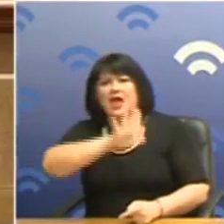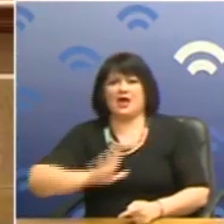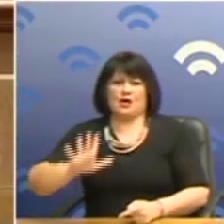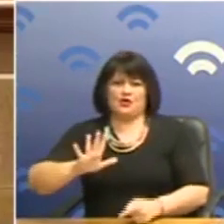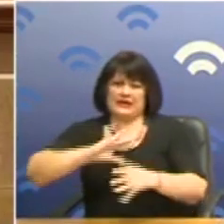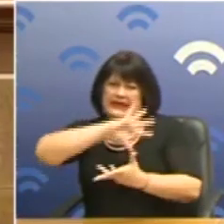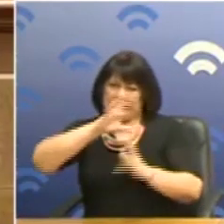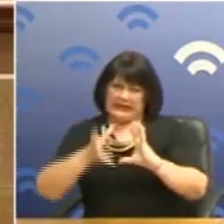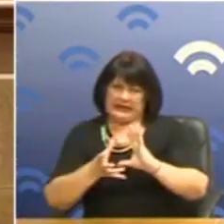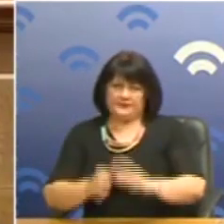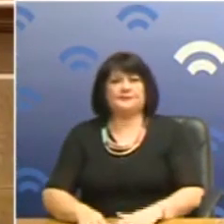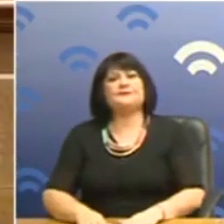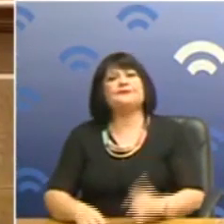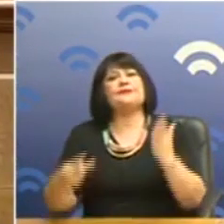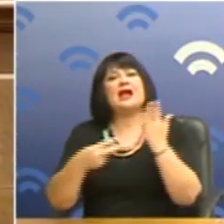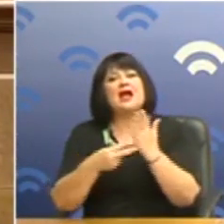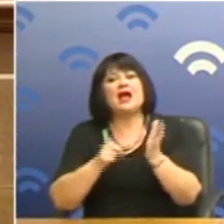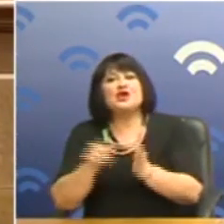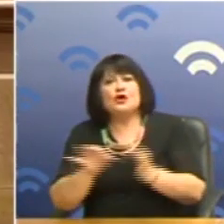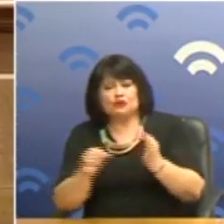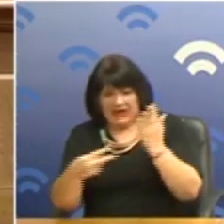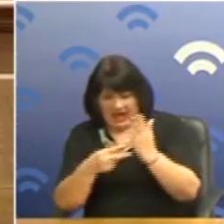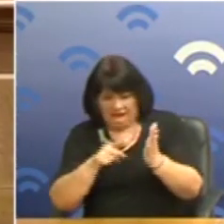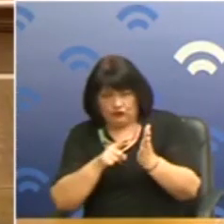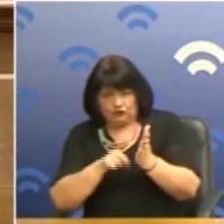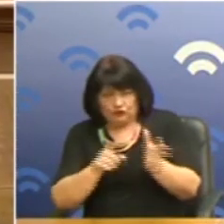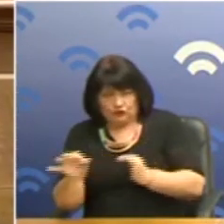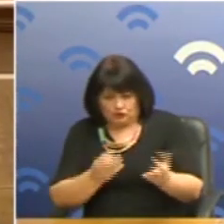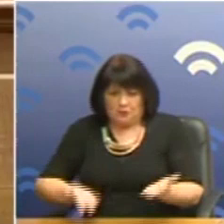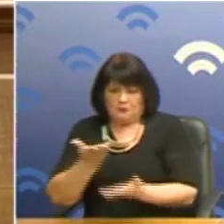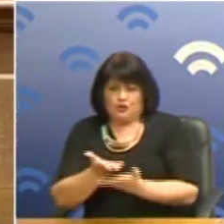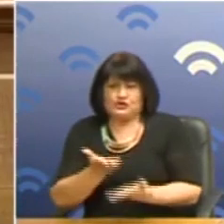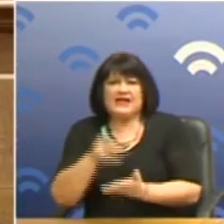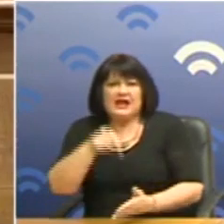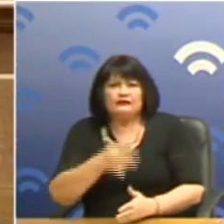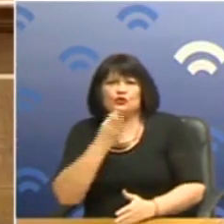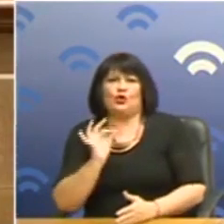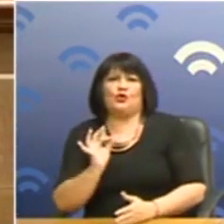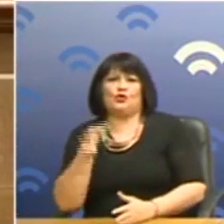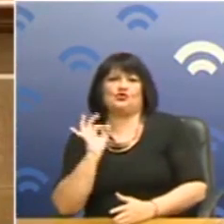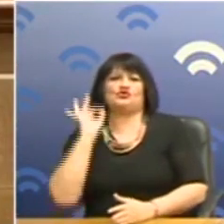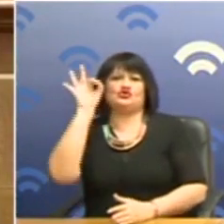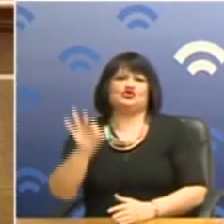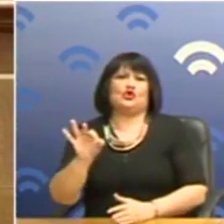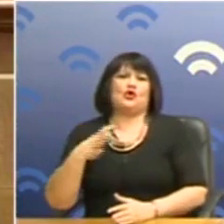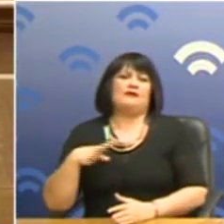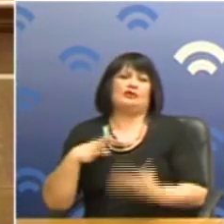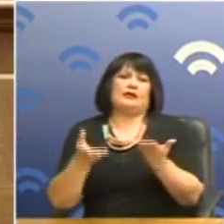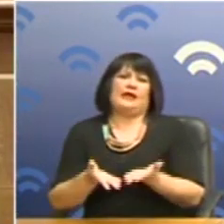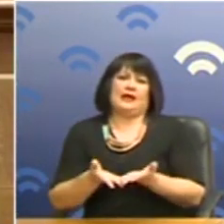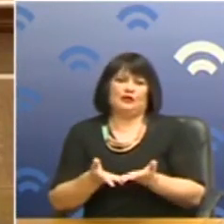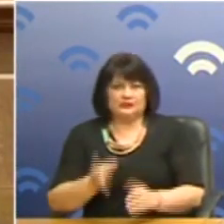Τα αυγουστιάτικα αυτά νομοσχέδια υπηρετούν αυτόν ακριβώς το στόχο. Γιατί ξέρετε,